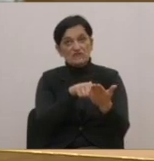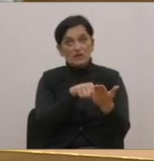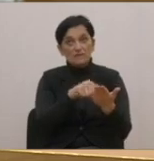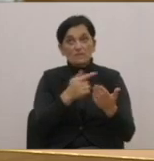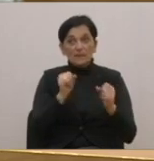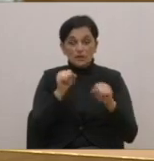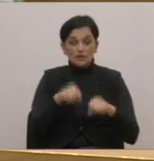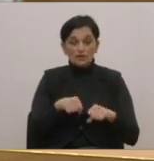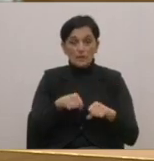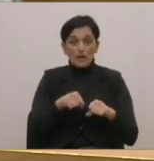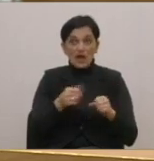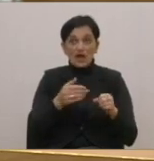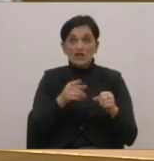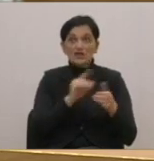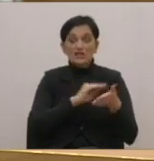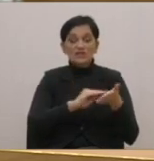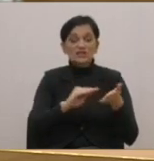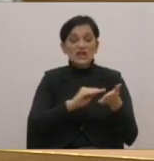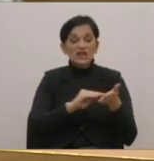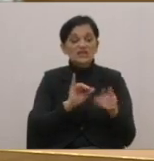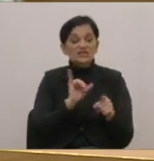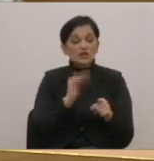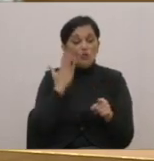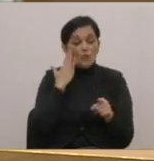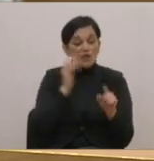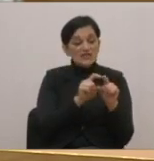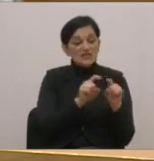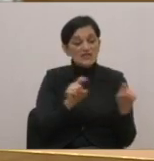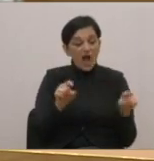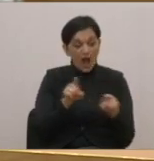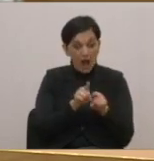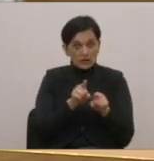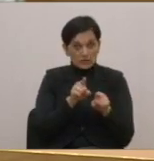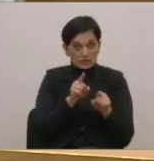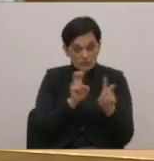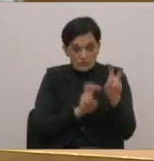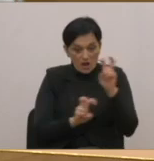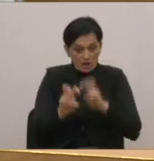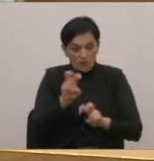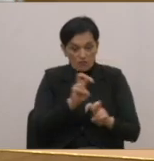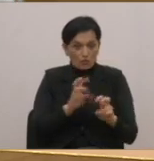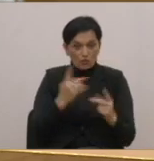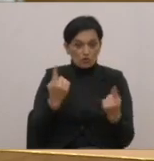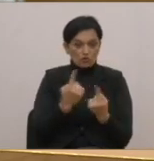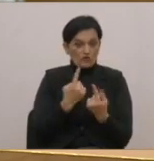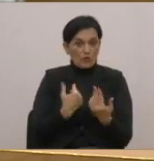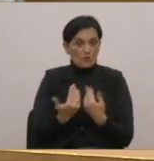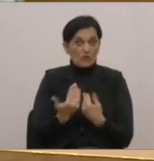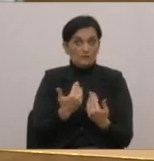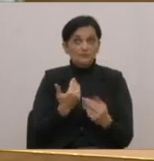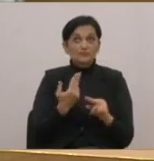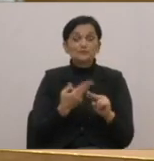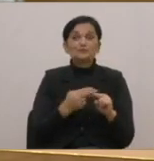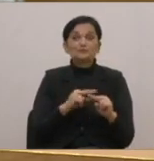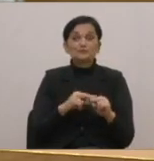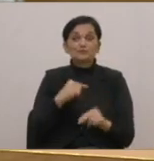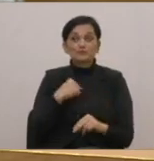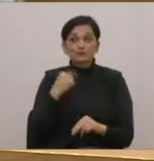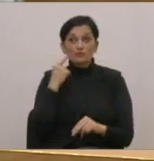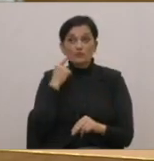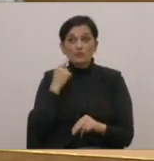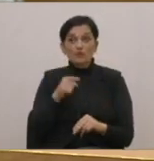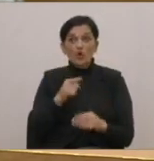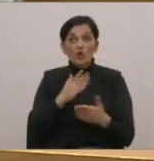oliva, ga, usta, da, uipo, isa, ceri, rasme, mă interesează, rămâne tav și magram, ase, huarmo. Mă uitam, ce le-am miudgevat, i-am asamit. Mă uitam, ne-a